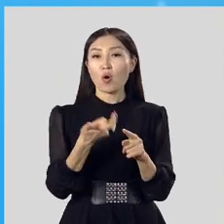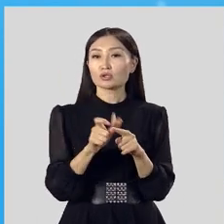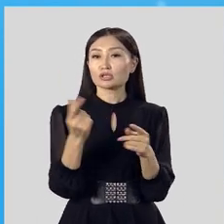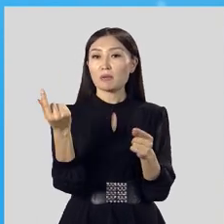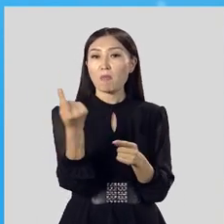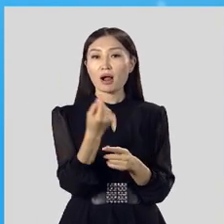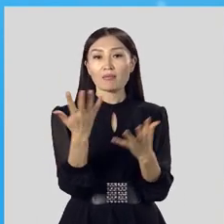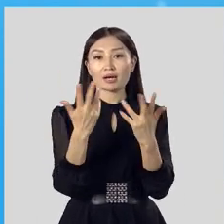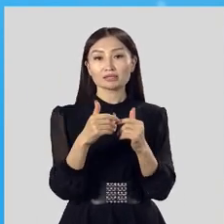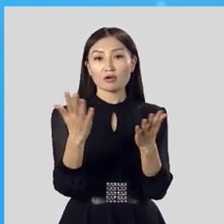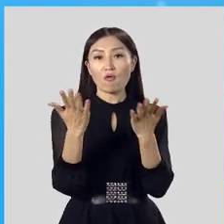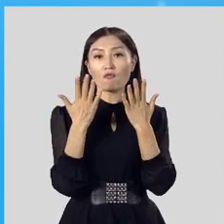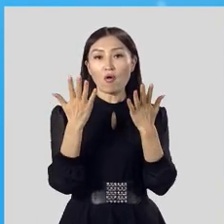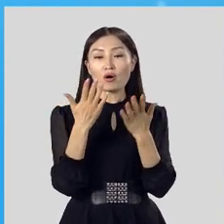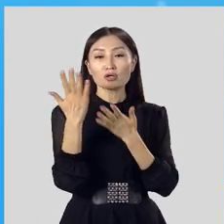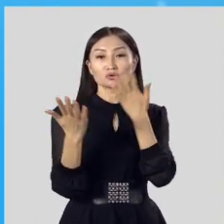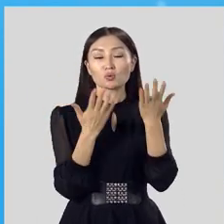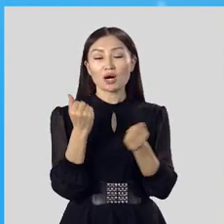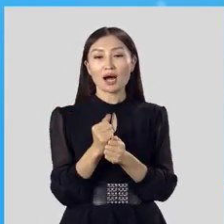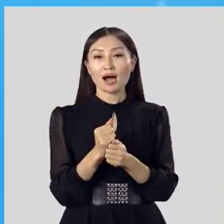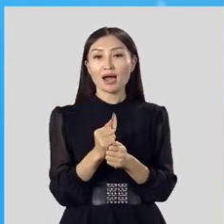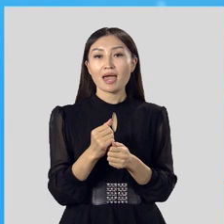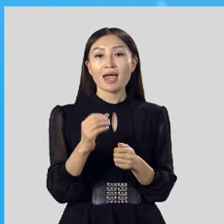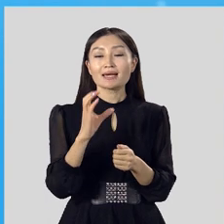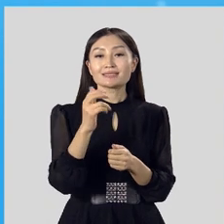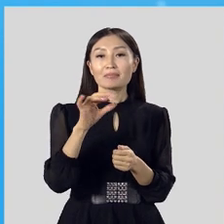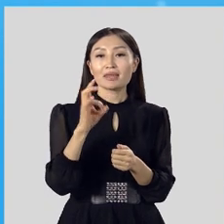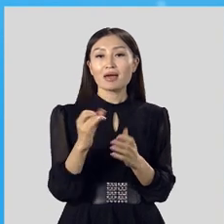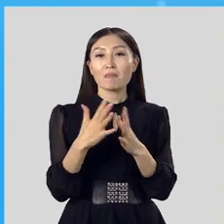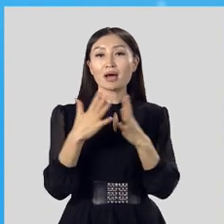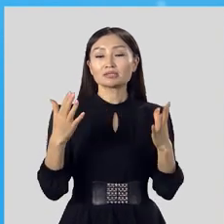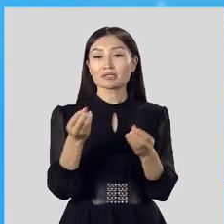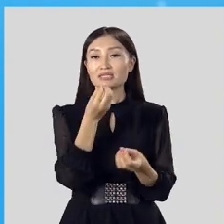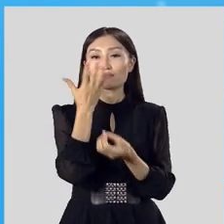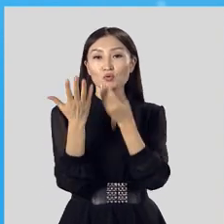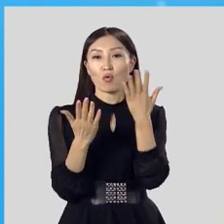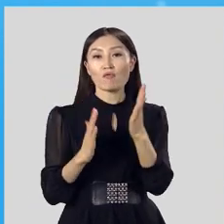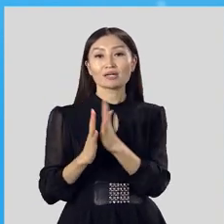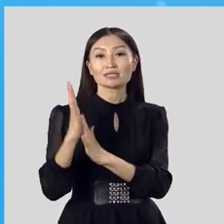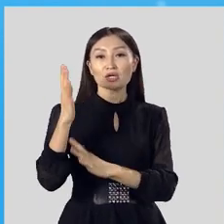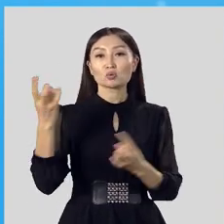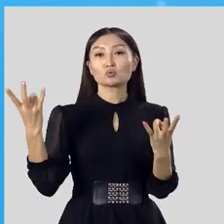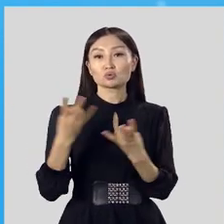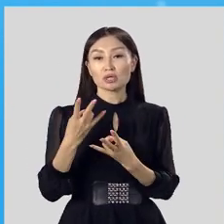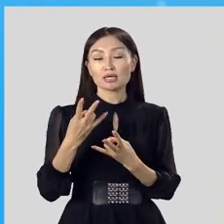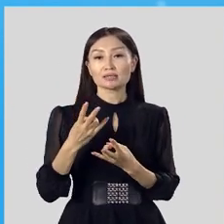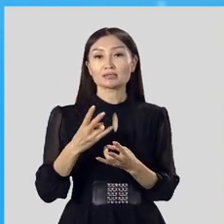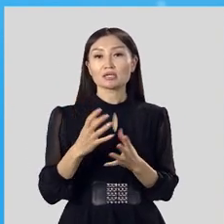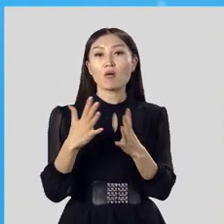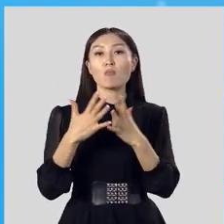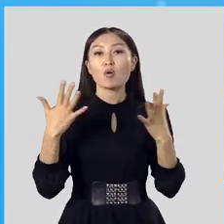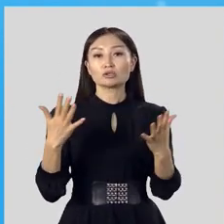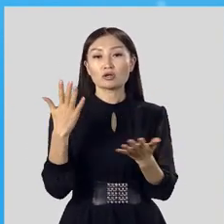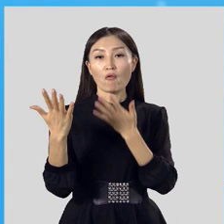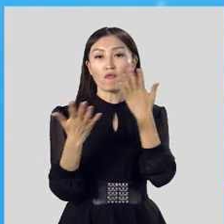малом количестве воздуха, растворенного в ней. Семена большинства цветковых растений нуждаются в обилии